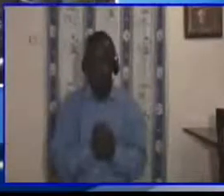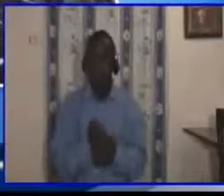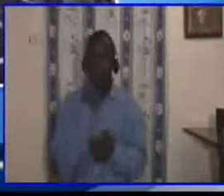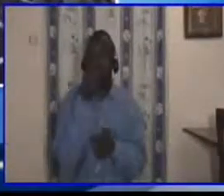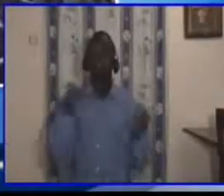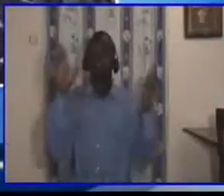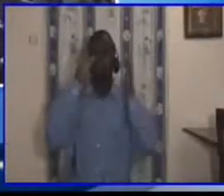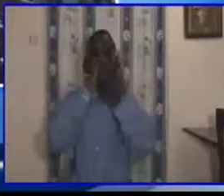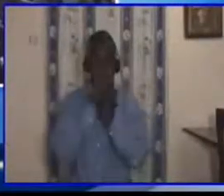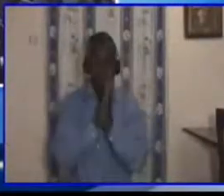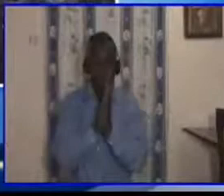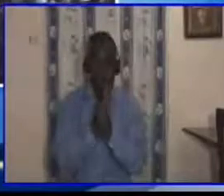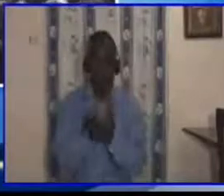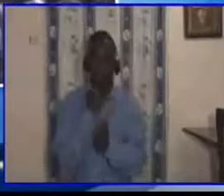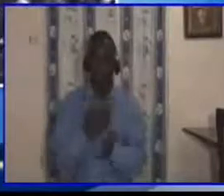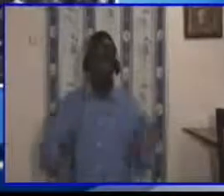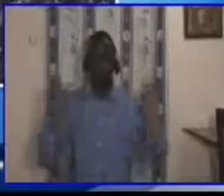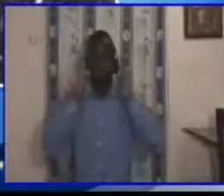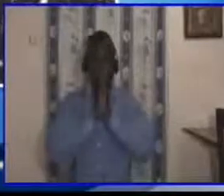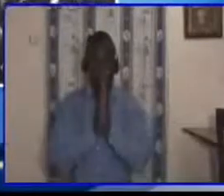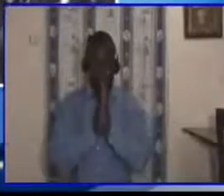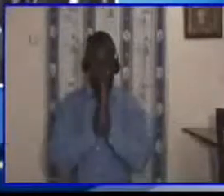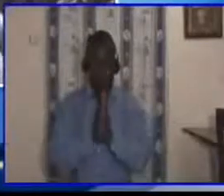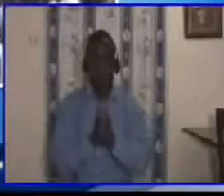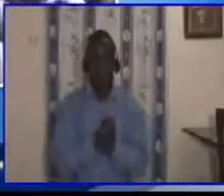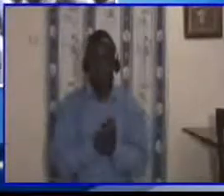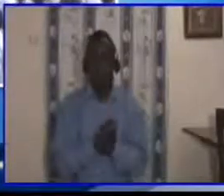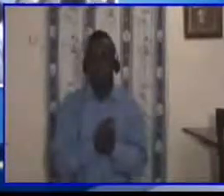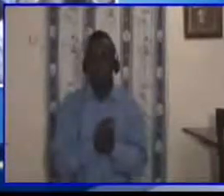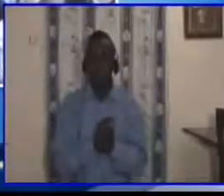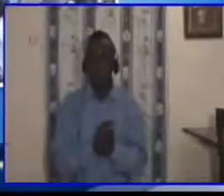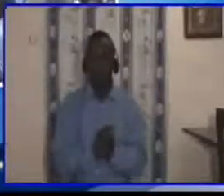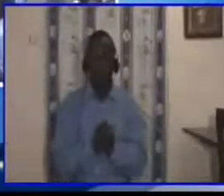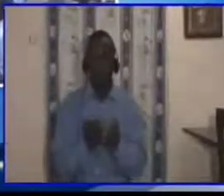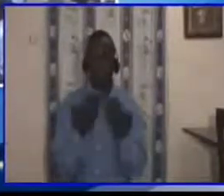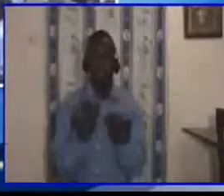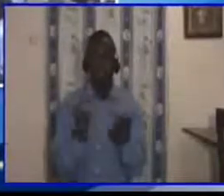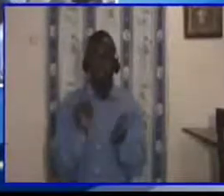me questa è la parola di dio